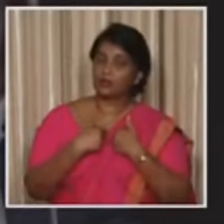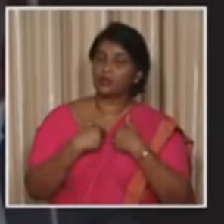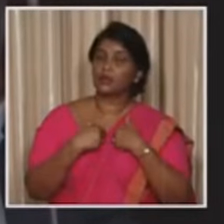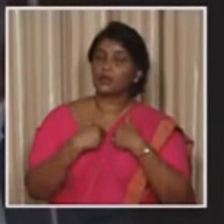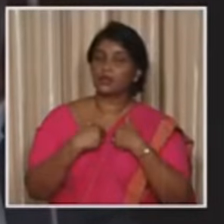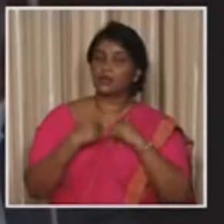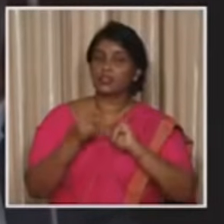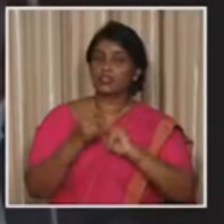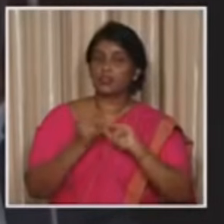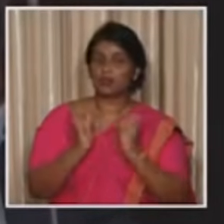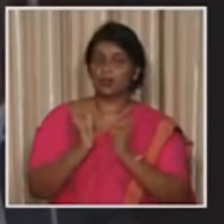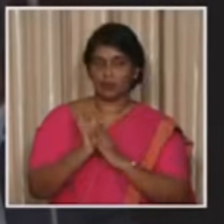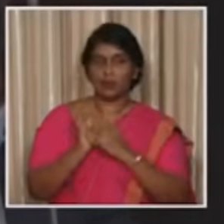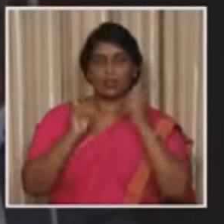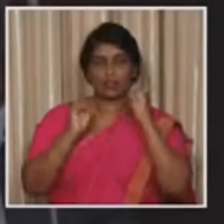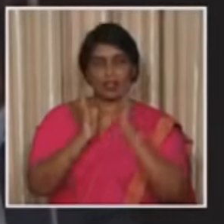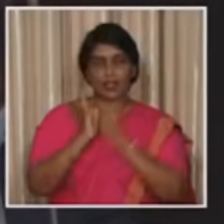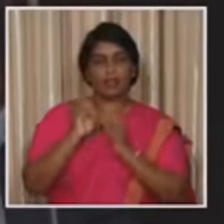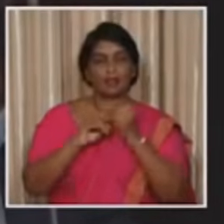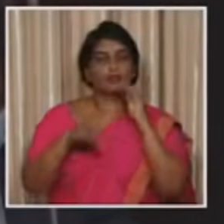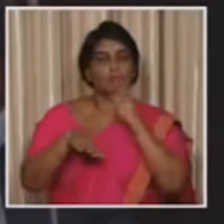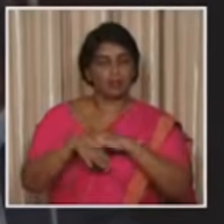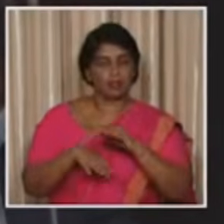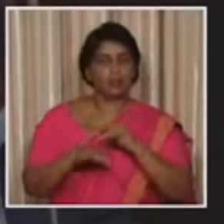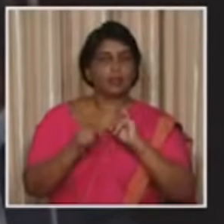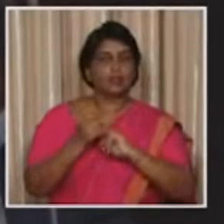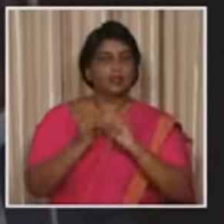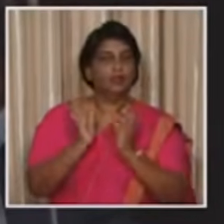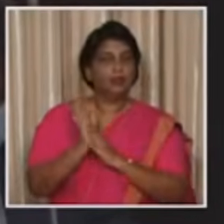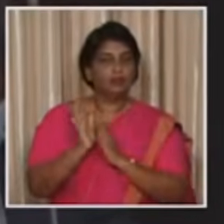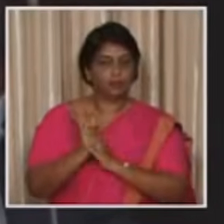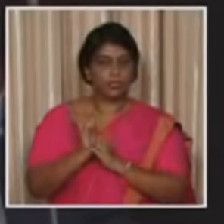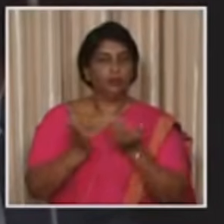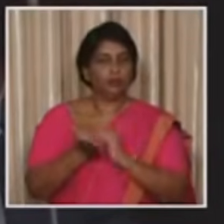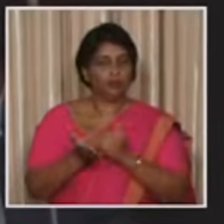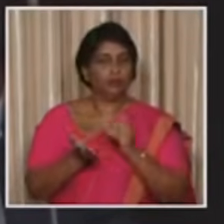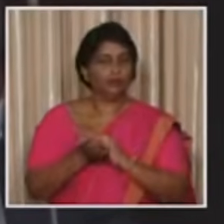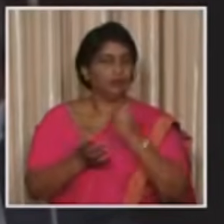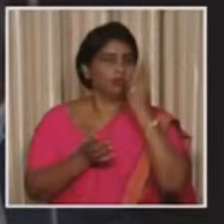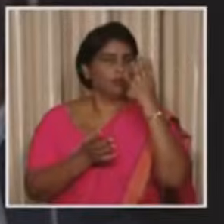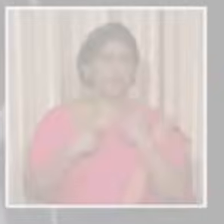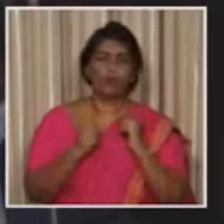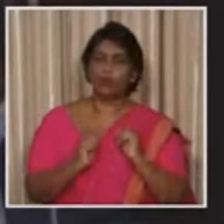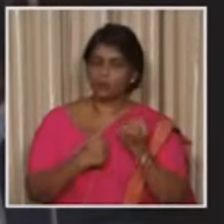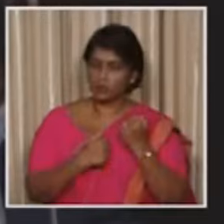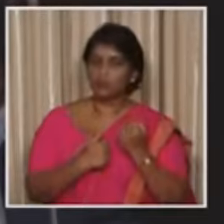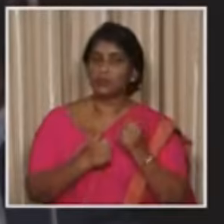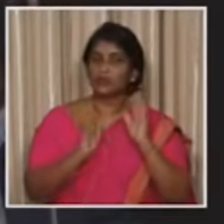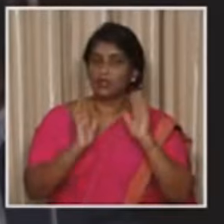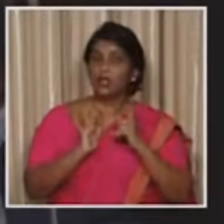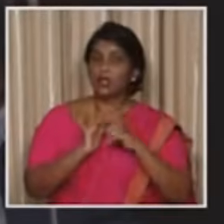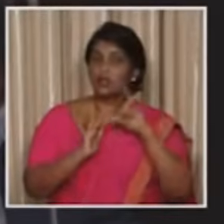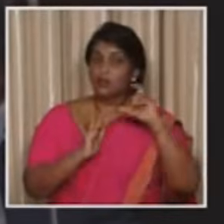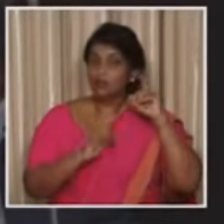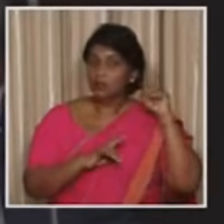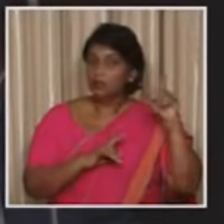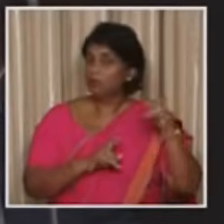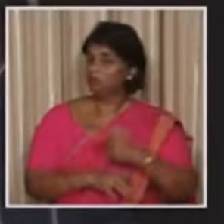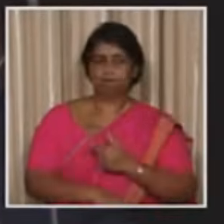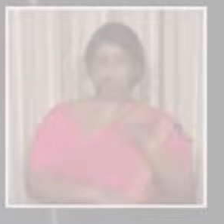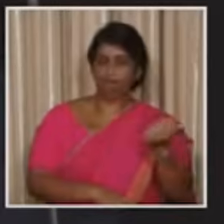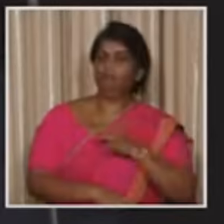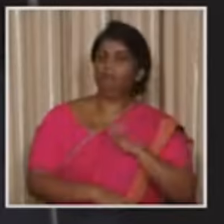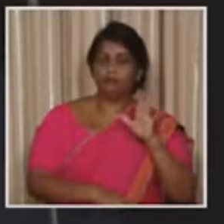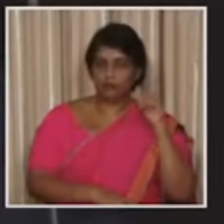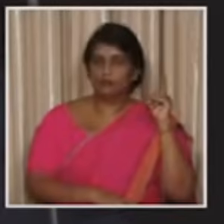කියන වචන මුලදී මමත් ක්‍රීඩා ඇමතිවරයෙක් කෙනෙක් ඉද්දි ඉන්ටරිම් එකක් දාන්න තුන් පාරක් හතර පාරක් උත්සාහ කරා හැබැයි ICC එකේ තරයේ විරුද්ධ